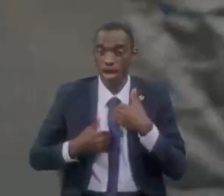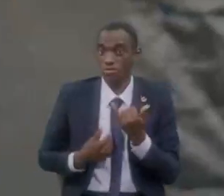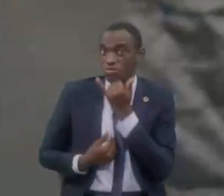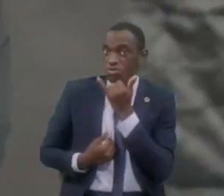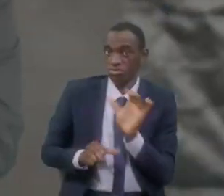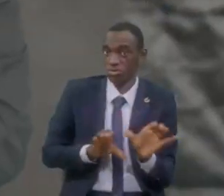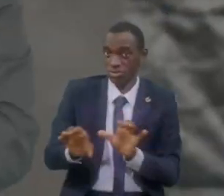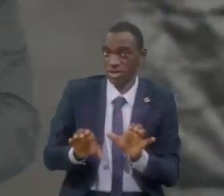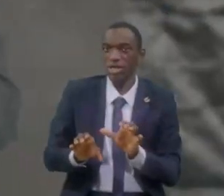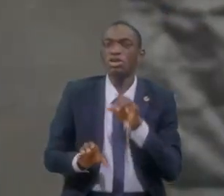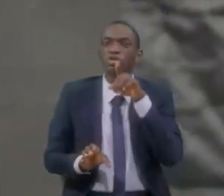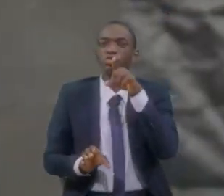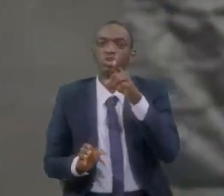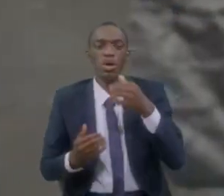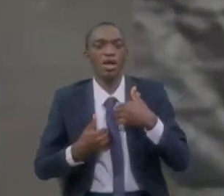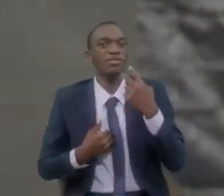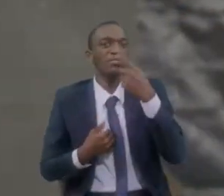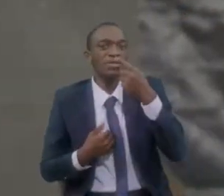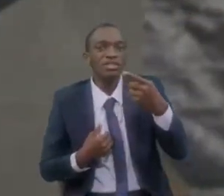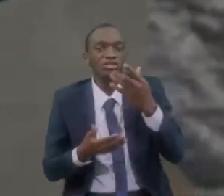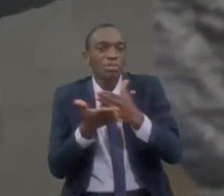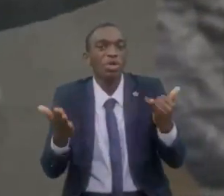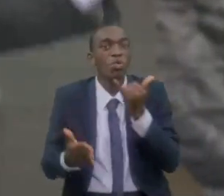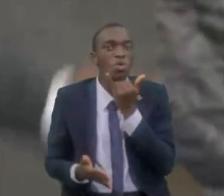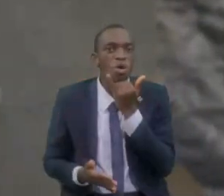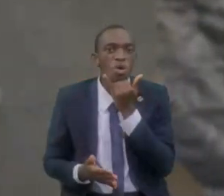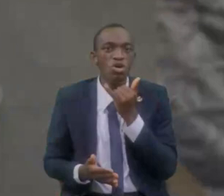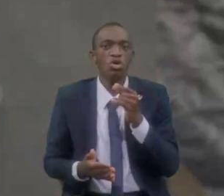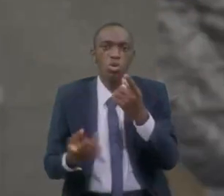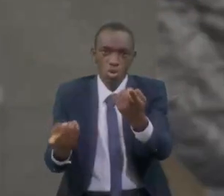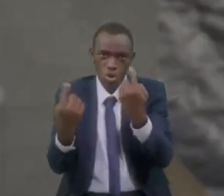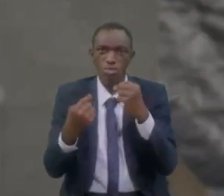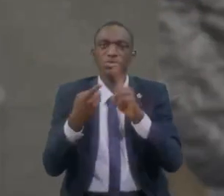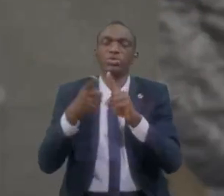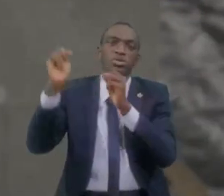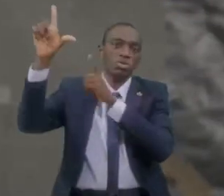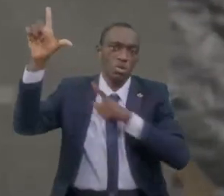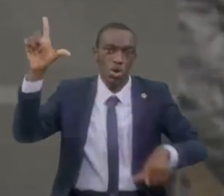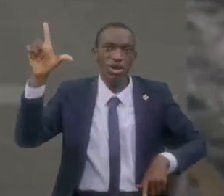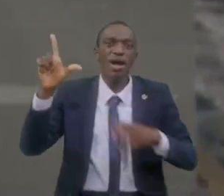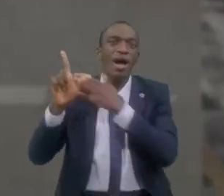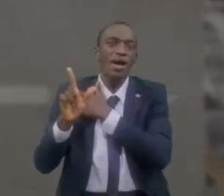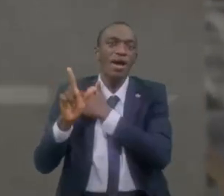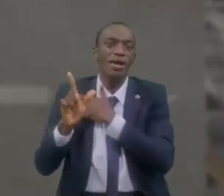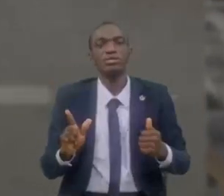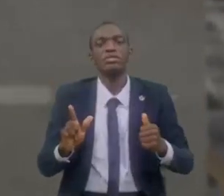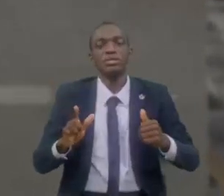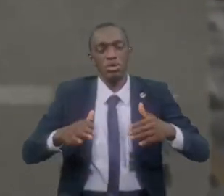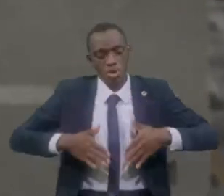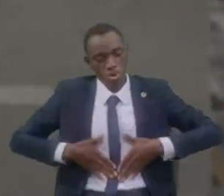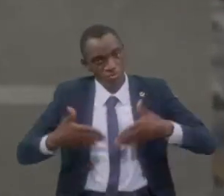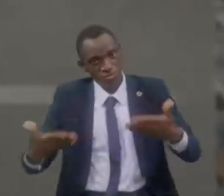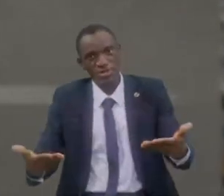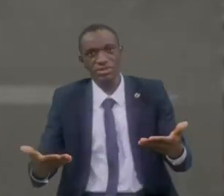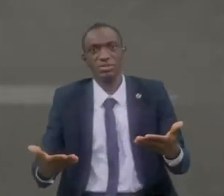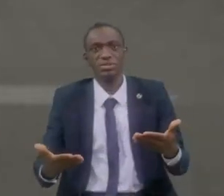agi, tu as dit quelque chose de mauvais, viens. Viens vers le Seigneur et confesse.